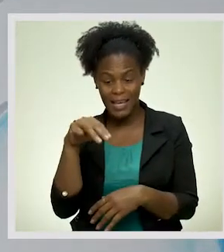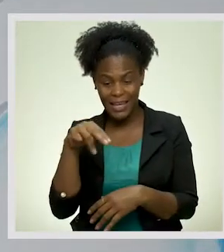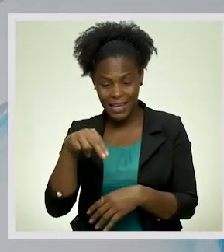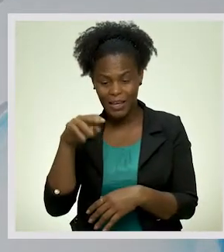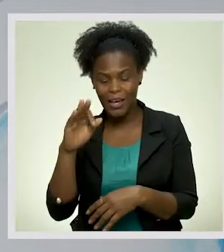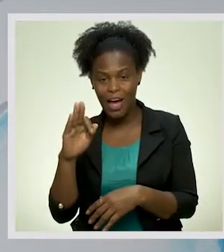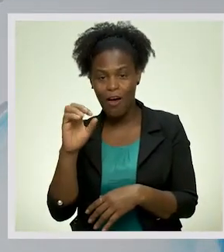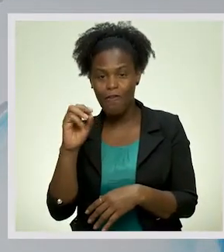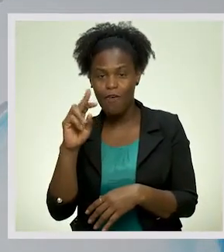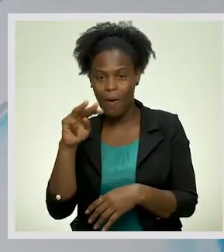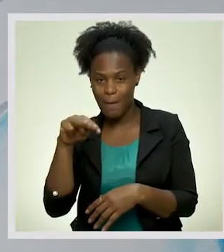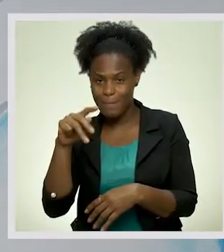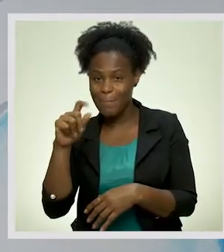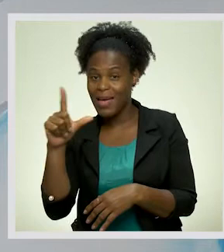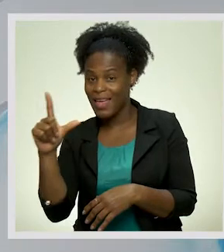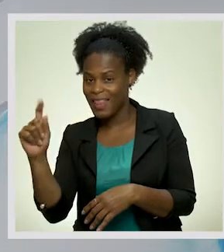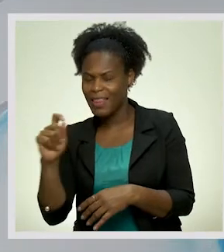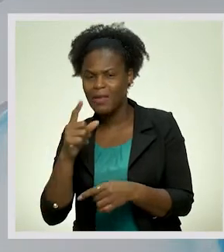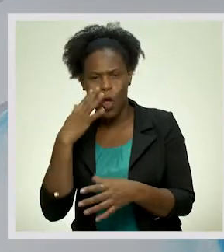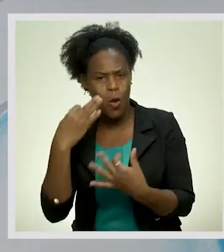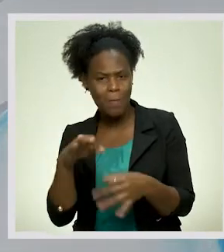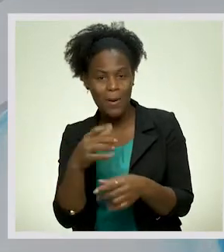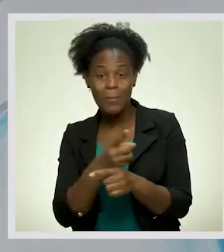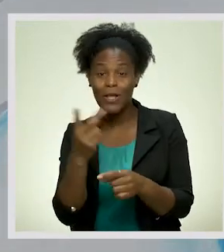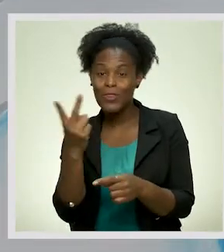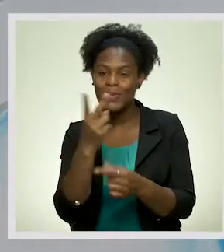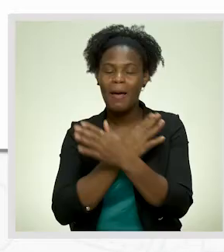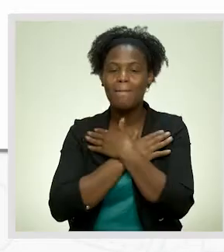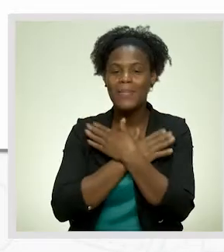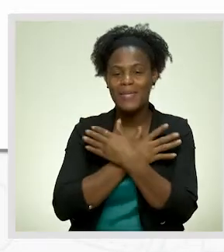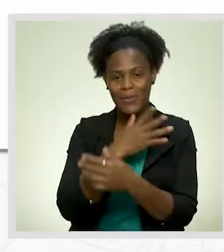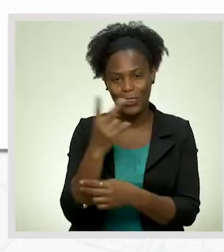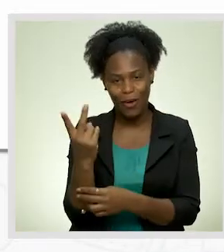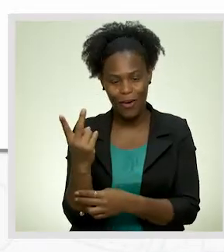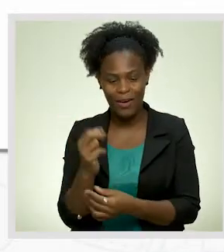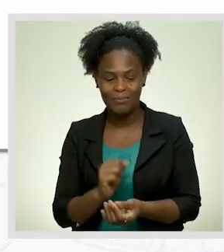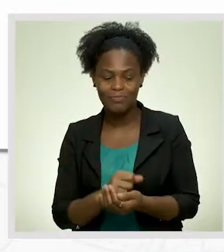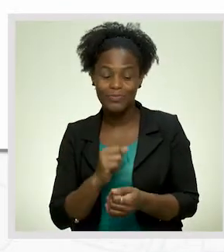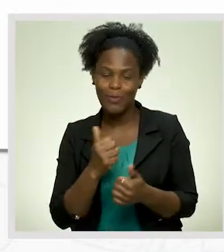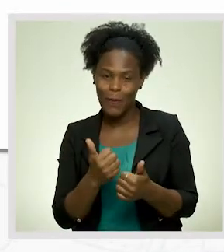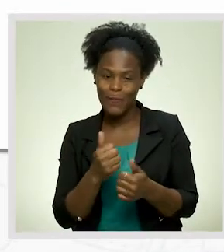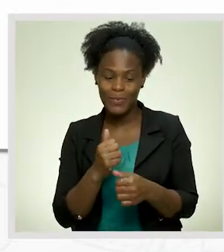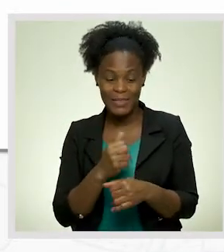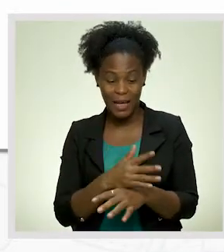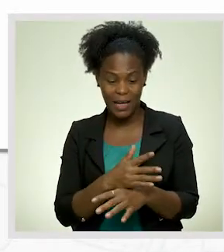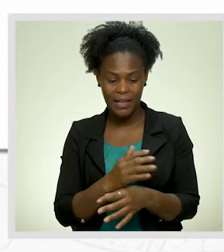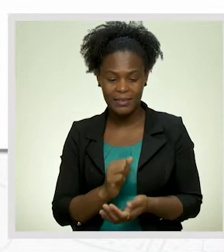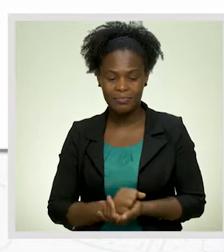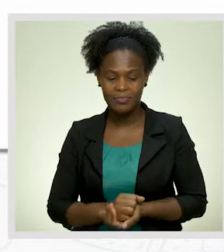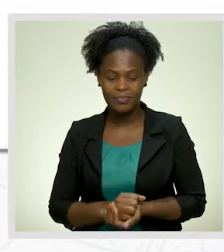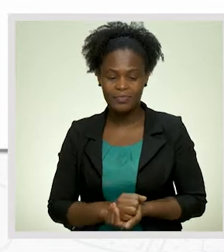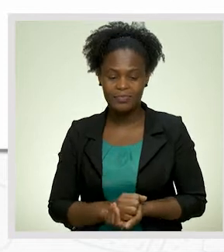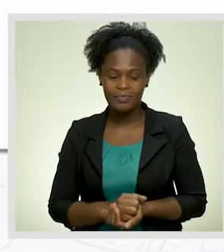Pourquoi? Parce qu'on a deux amis ici. Très bien. Ensuite,